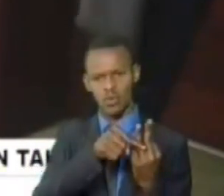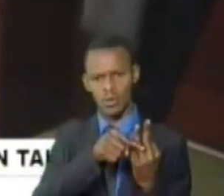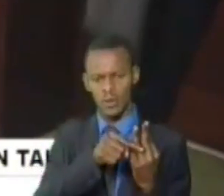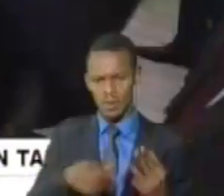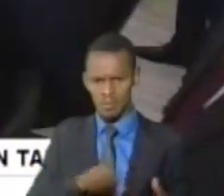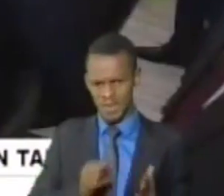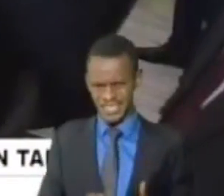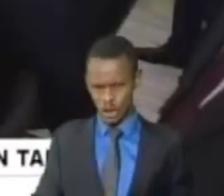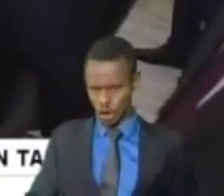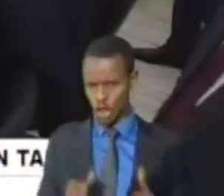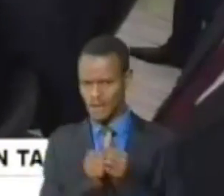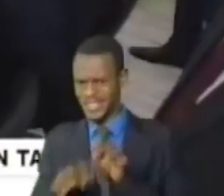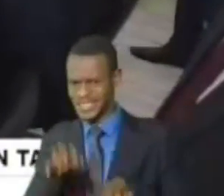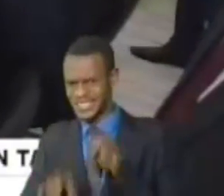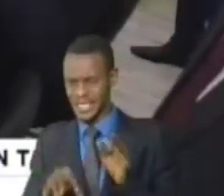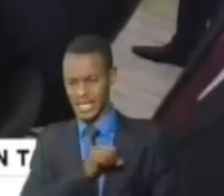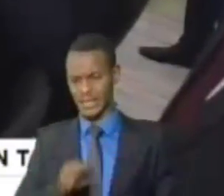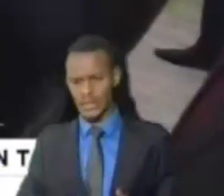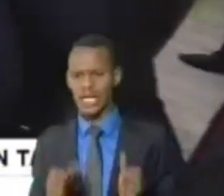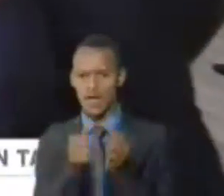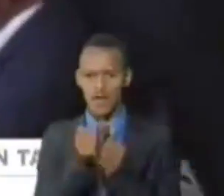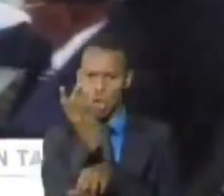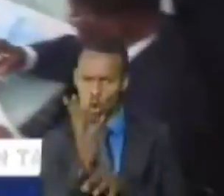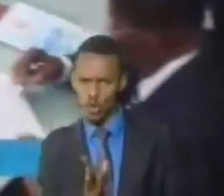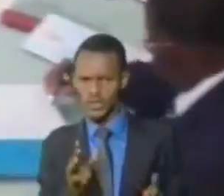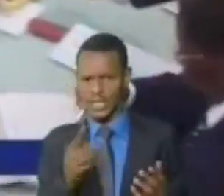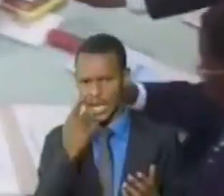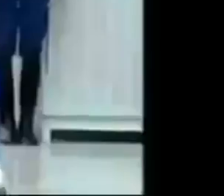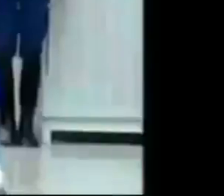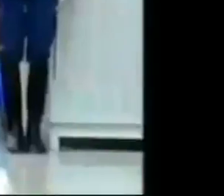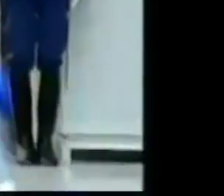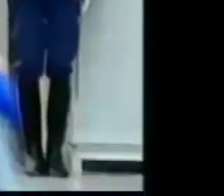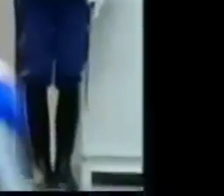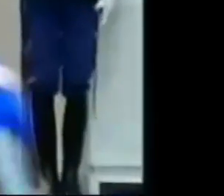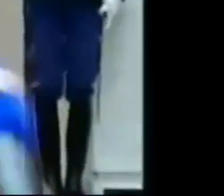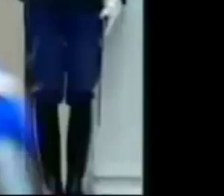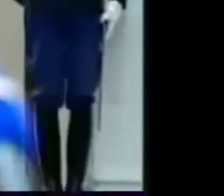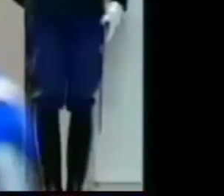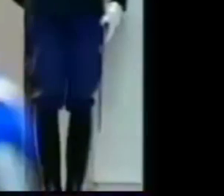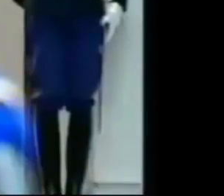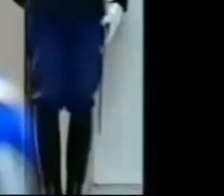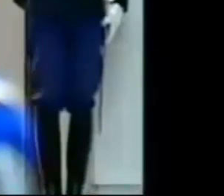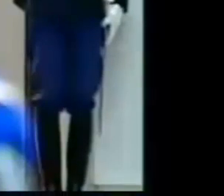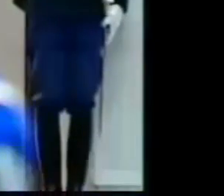secrétaire général du Sénat et conseiller les coordonnateurs du bureau d'études du Sénat.